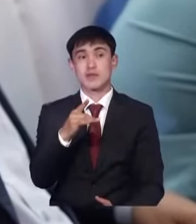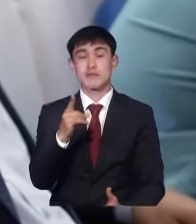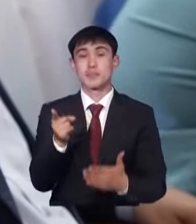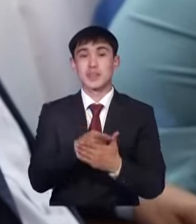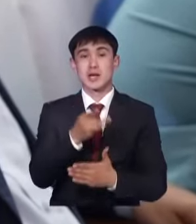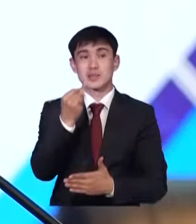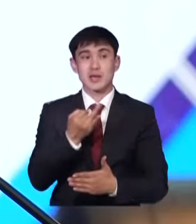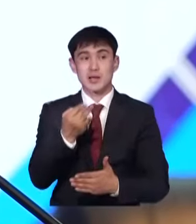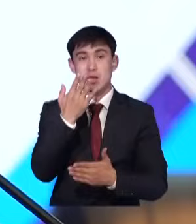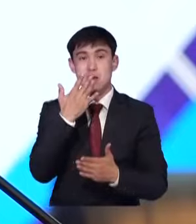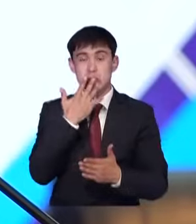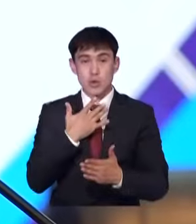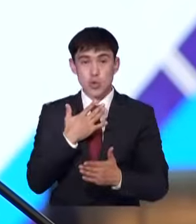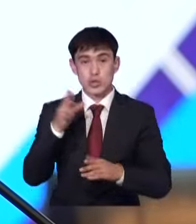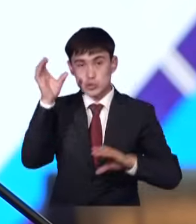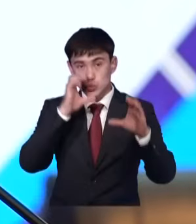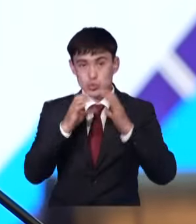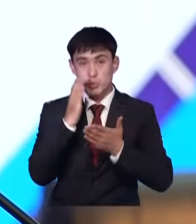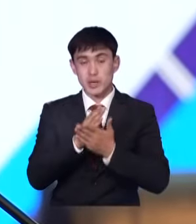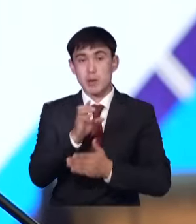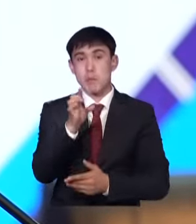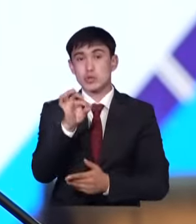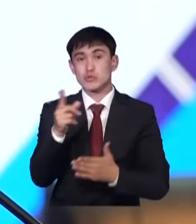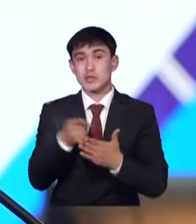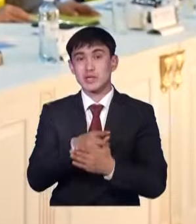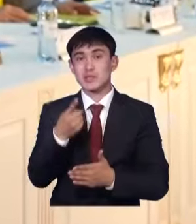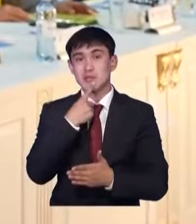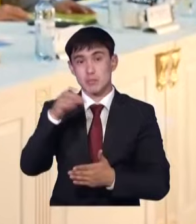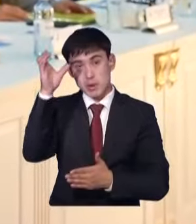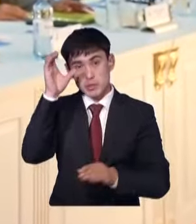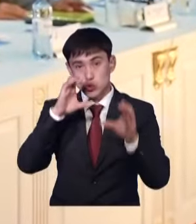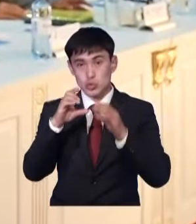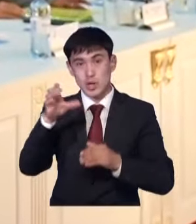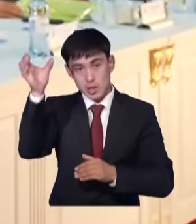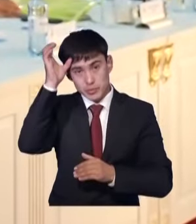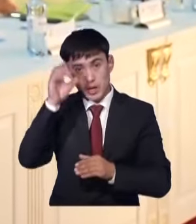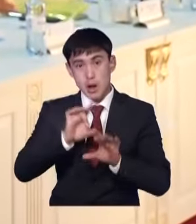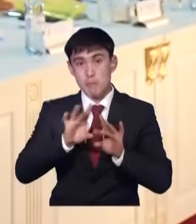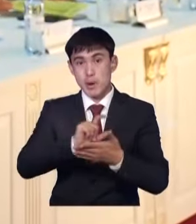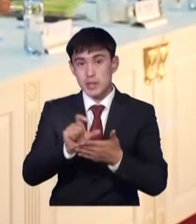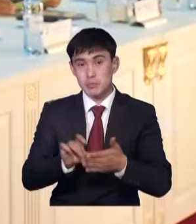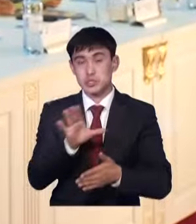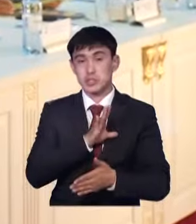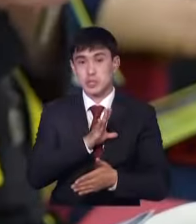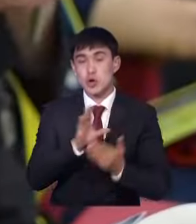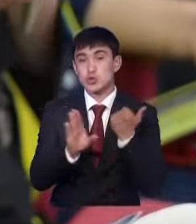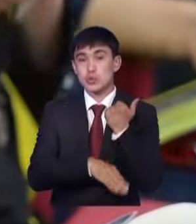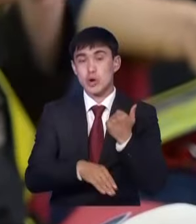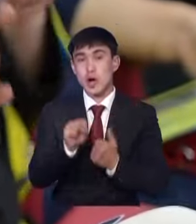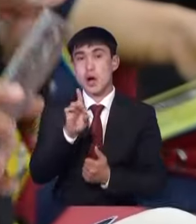және этнология институты, Ахмет Байтұрсынов атындағы тіл білімі институты ғалымдары баяндама жасады.